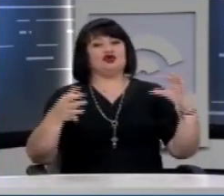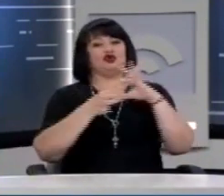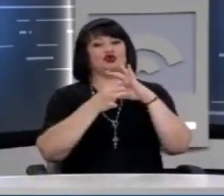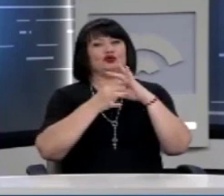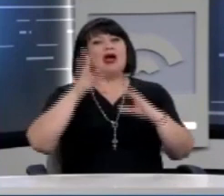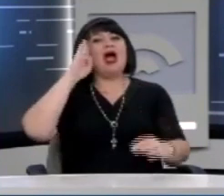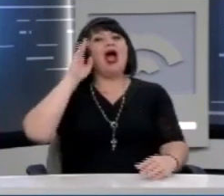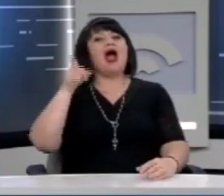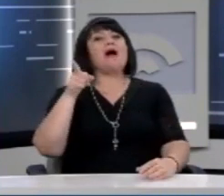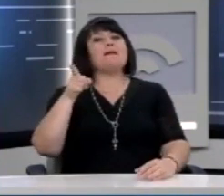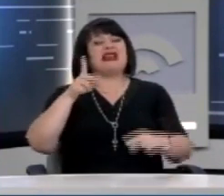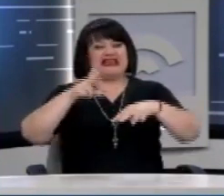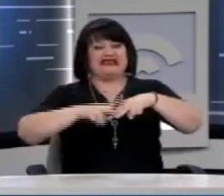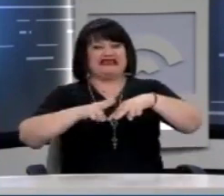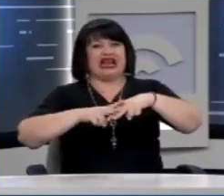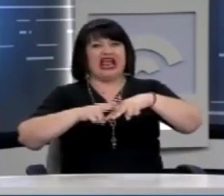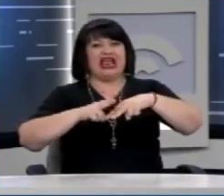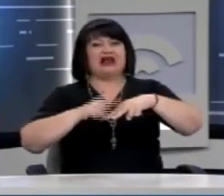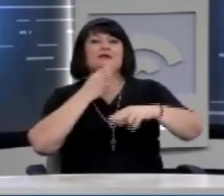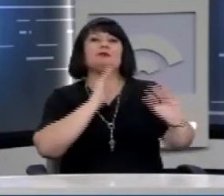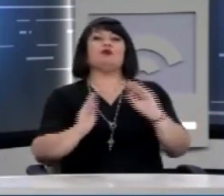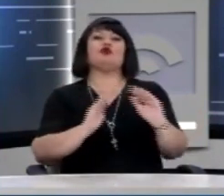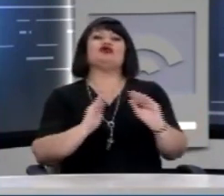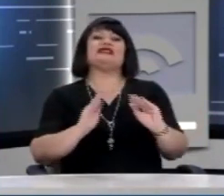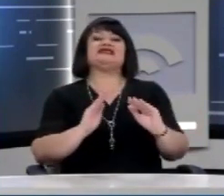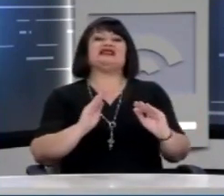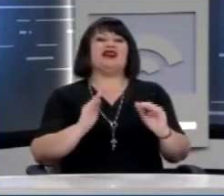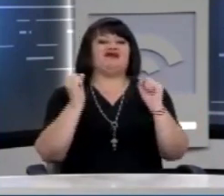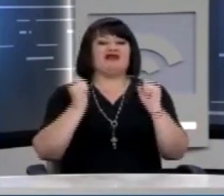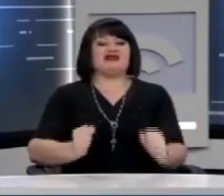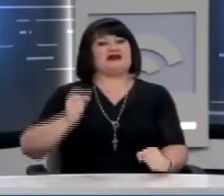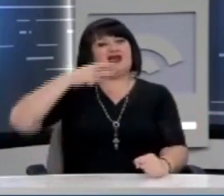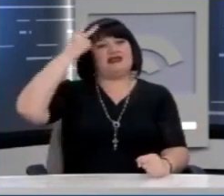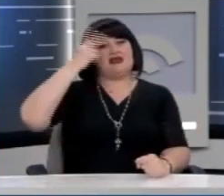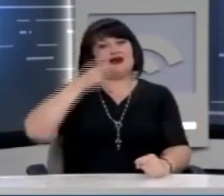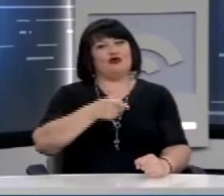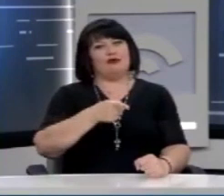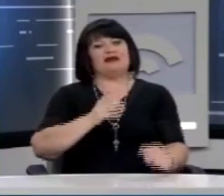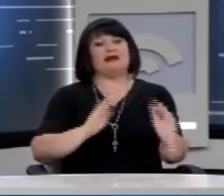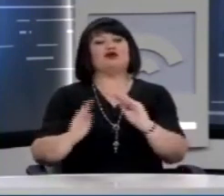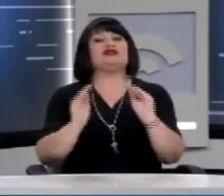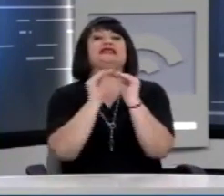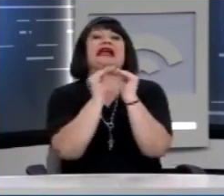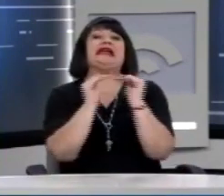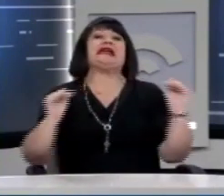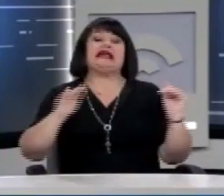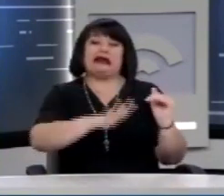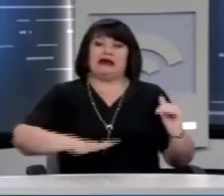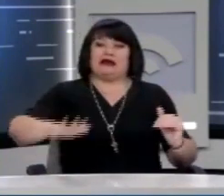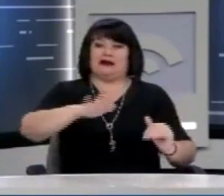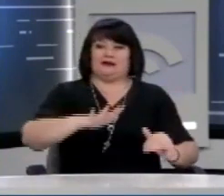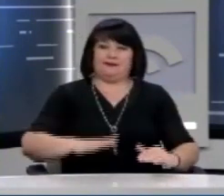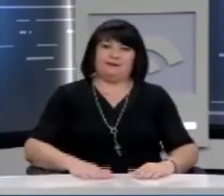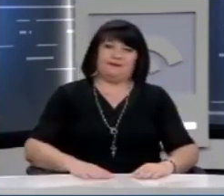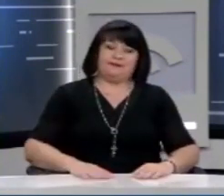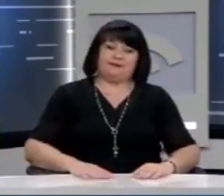με τις Ηνωμένες Πολιτείες και το Ισραήλ ως ασπίδα για τα κυριαρχικά δικαιώματα και για τη διαφύλαξη της ειρήνης στην περιοχή.